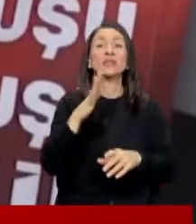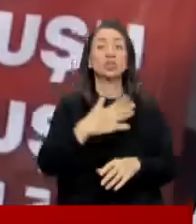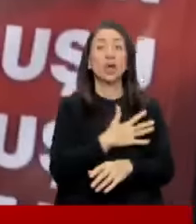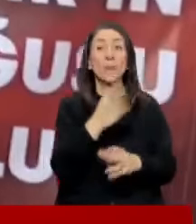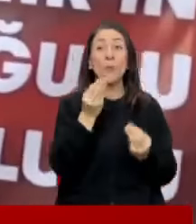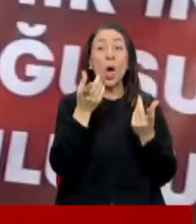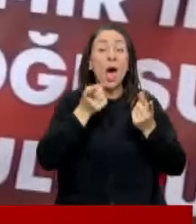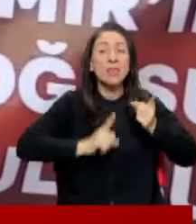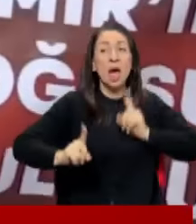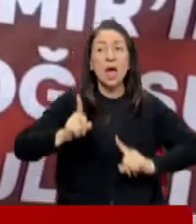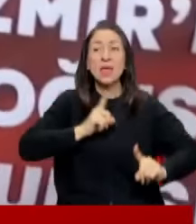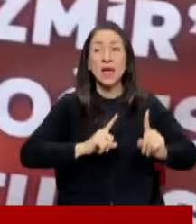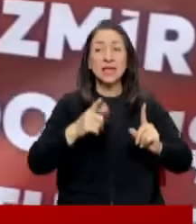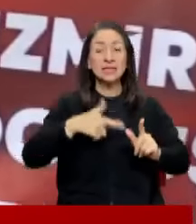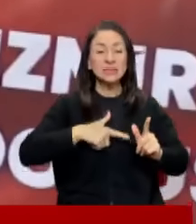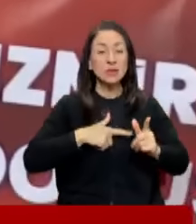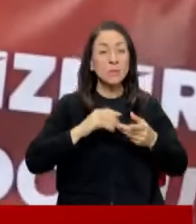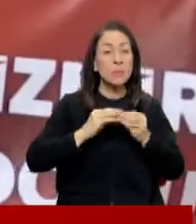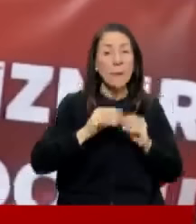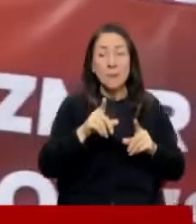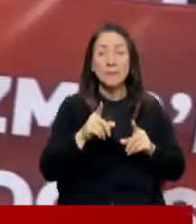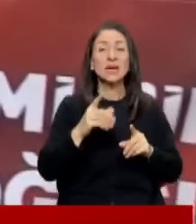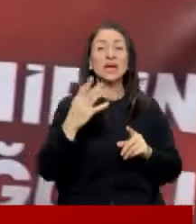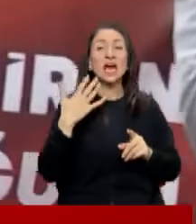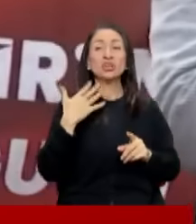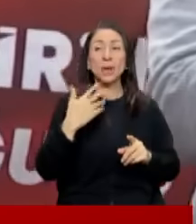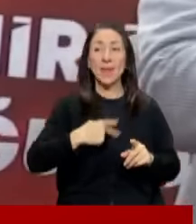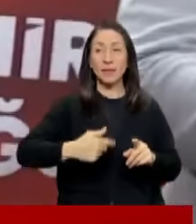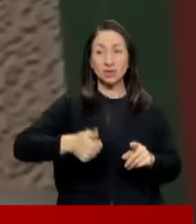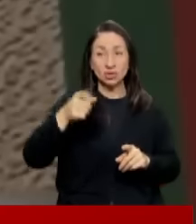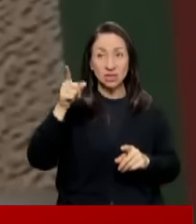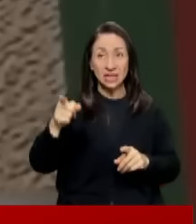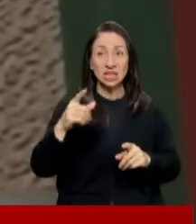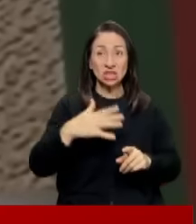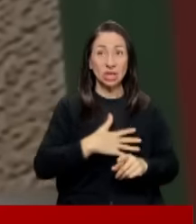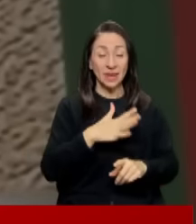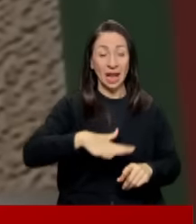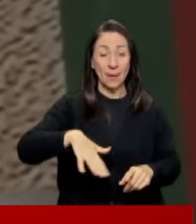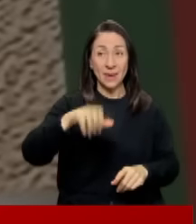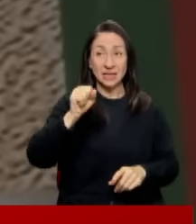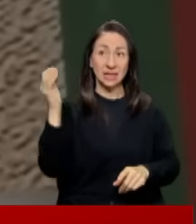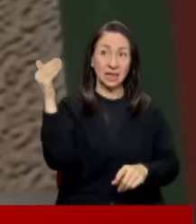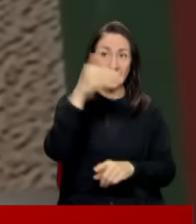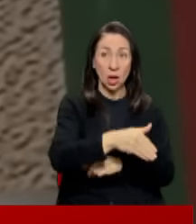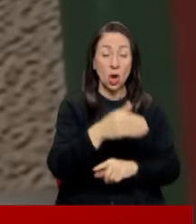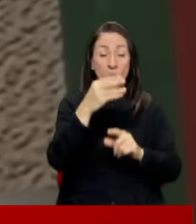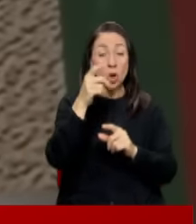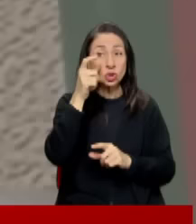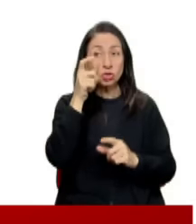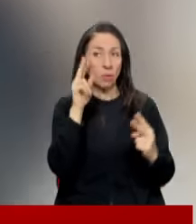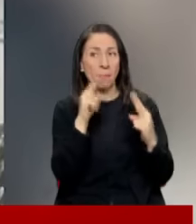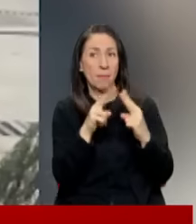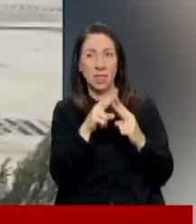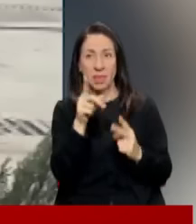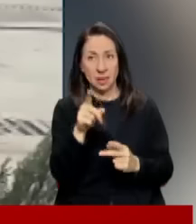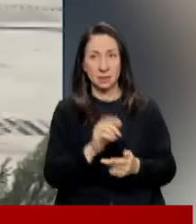bol adaylı İzmir düğümünün çözüleceği gün Karşıyaka Belediye Başkanı CHP Genel Merkezi'ne geldi. Özgür Özel'le görüştü.